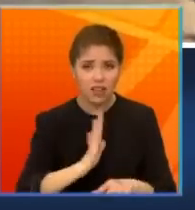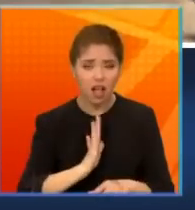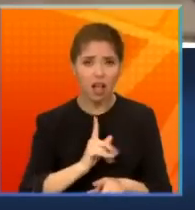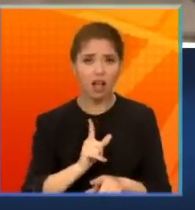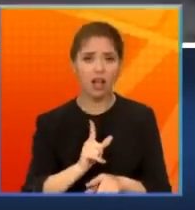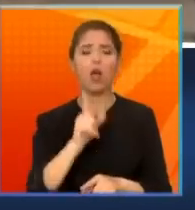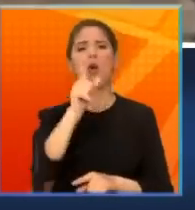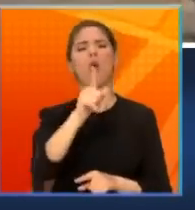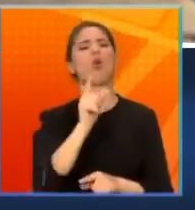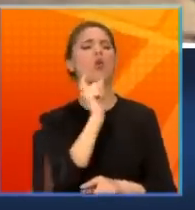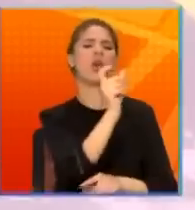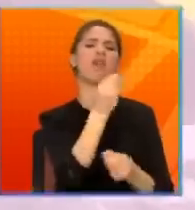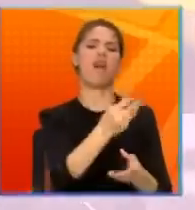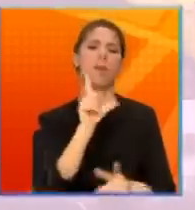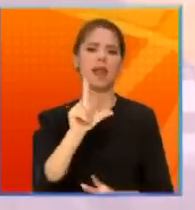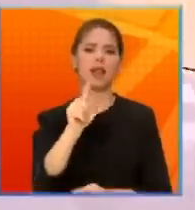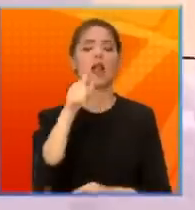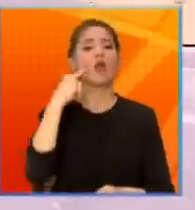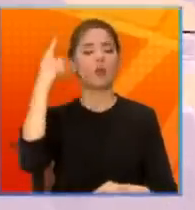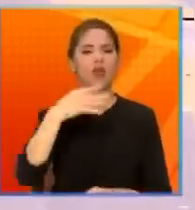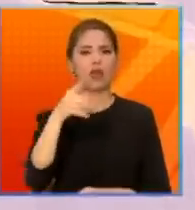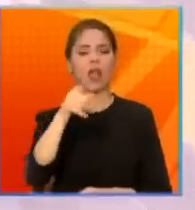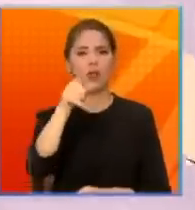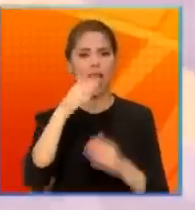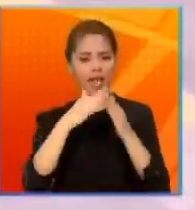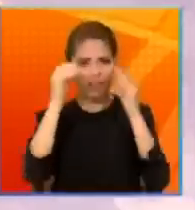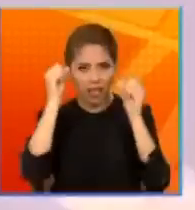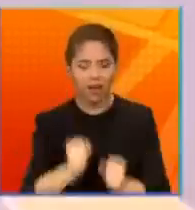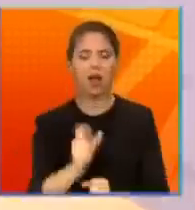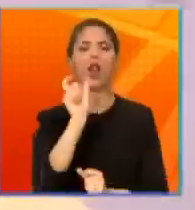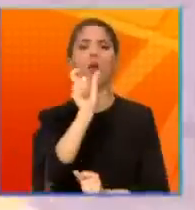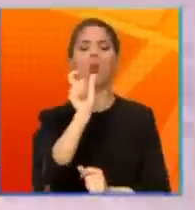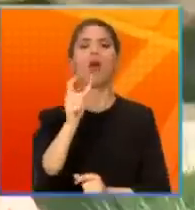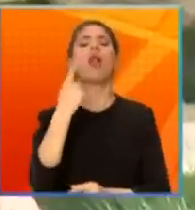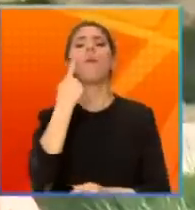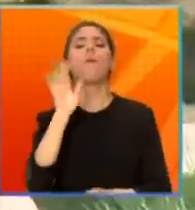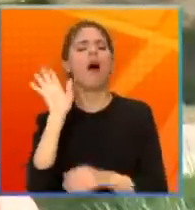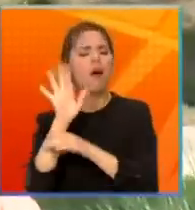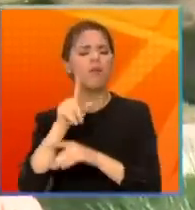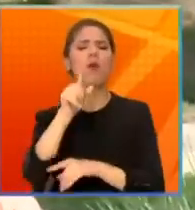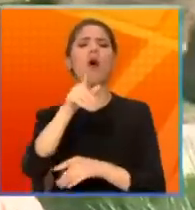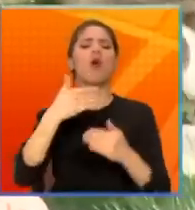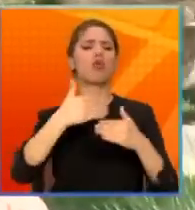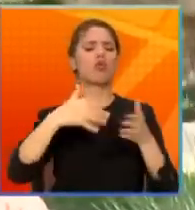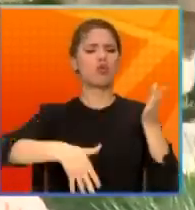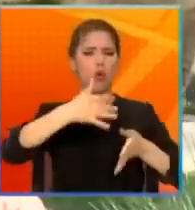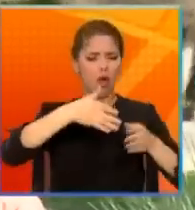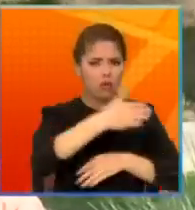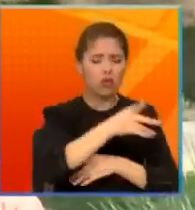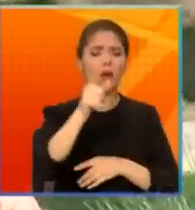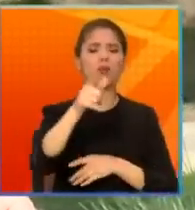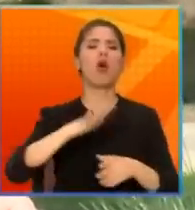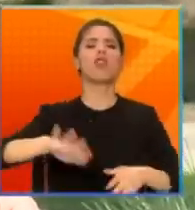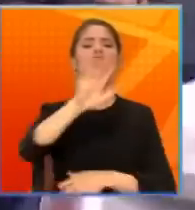ediyorum, onları uyarmalısınız. Başkan Erdoğan, evde kal uyarılarına rağmen hala sokağa çıkanları uyarmak için sosyal